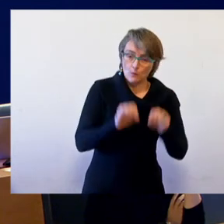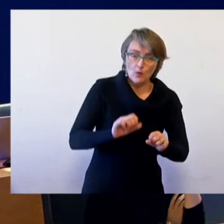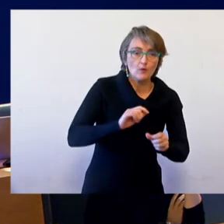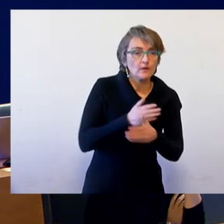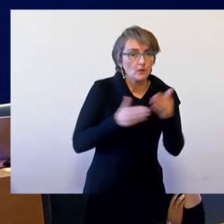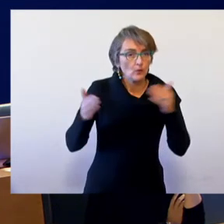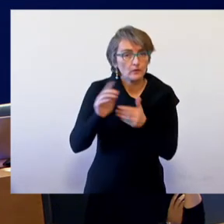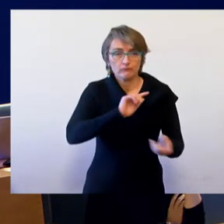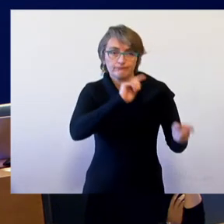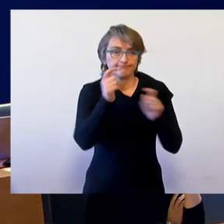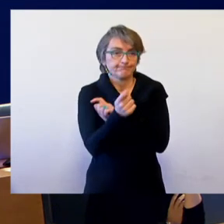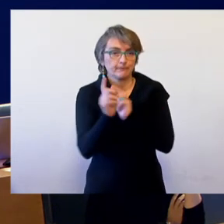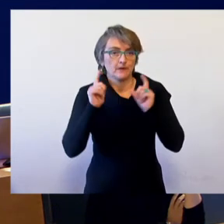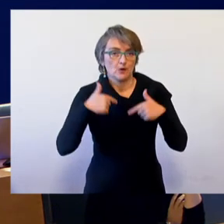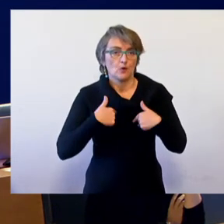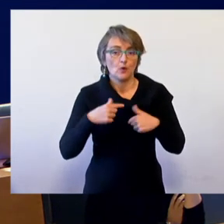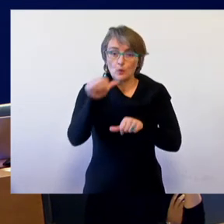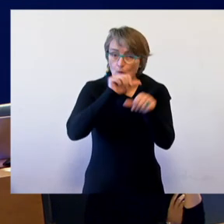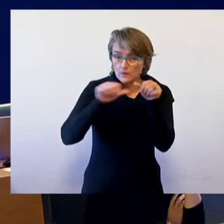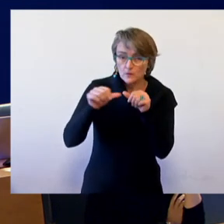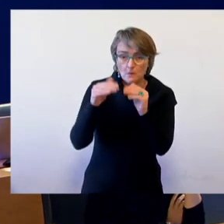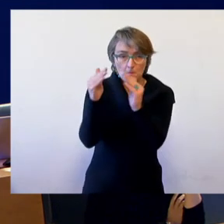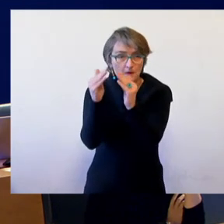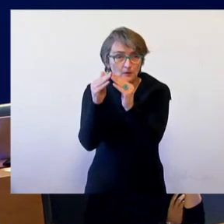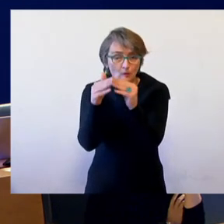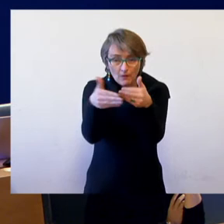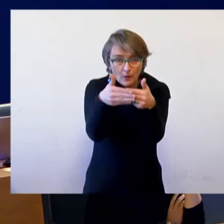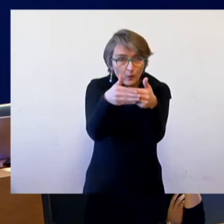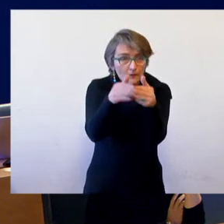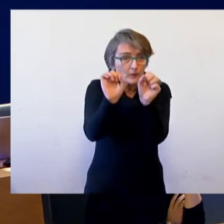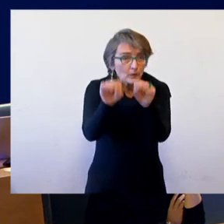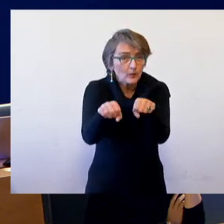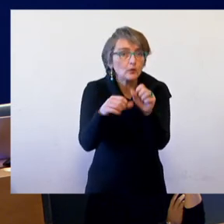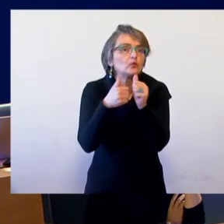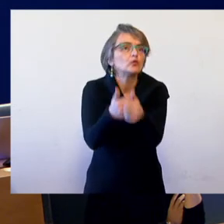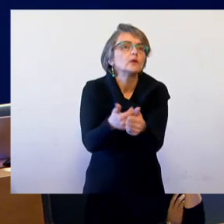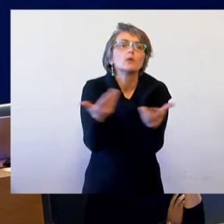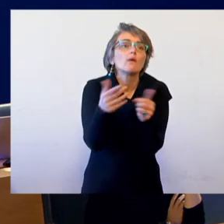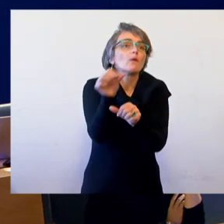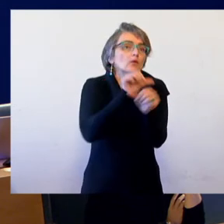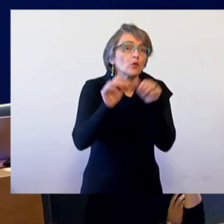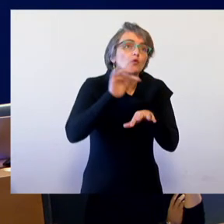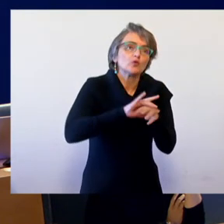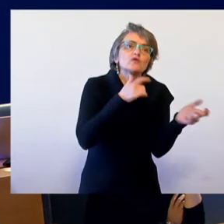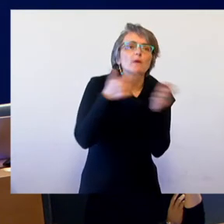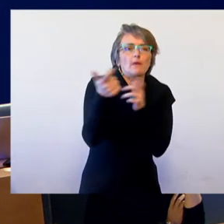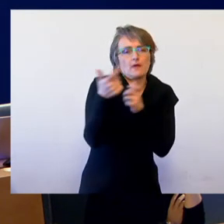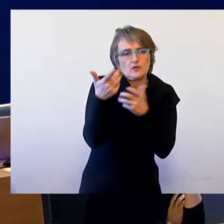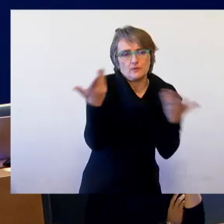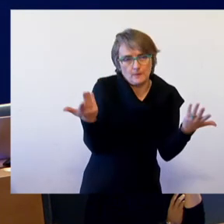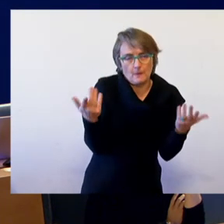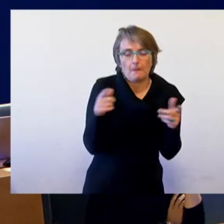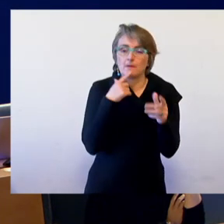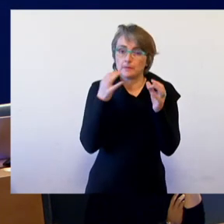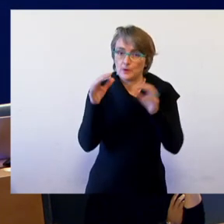d'affecter les enfants au plus près de leur domicile, l'école de leur domicile, en cas de déménagement et de remettre à plat les